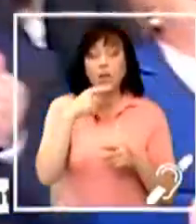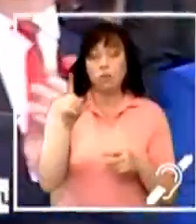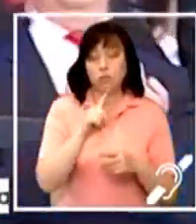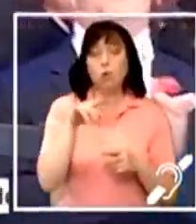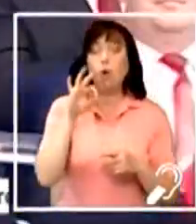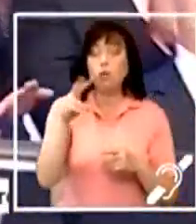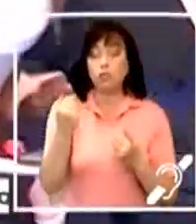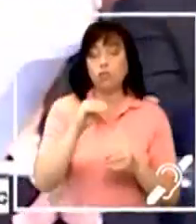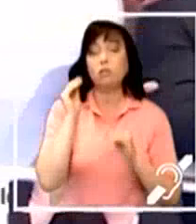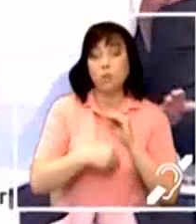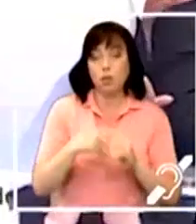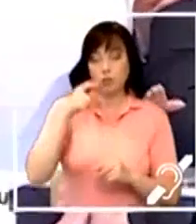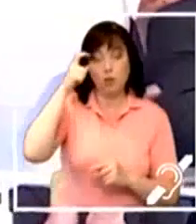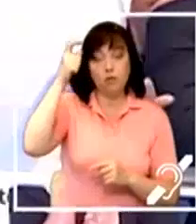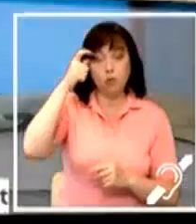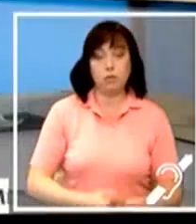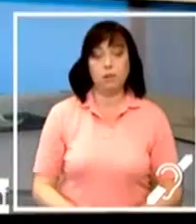se ascunde în Turcia.